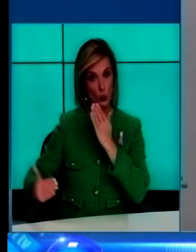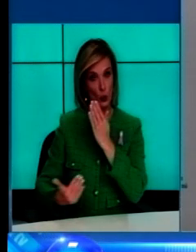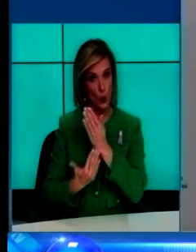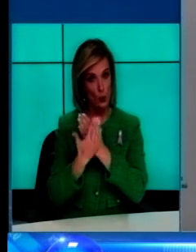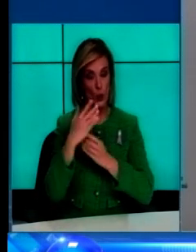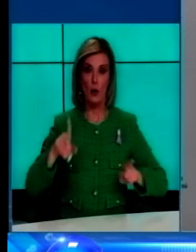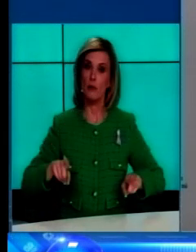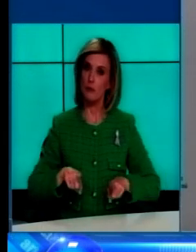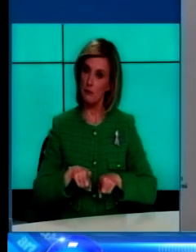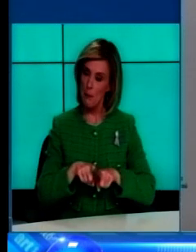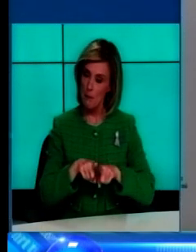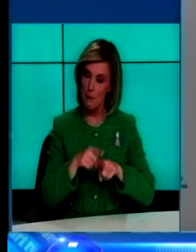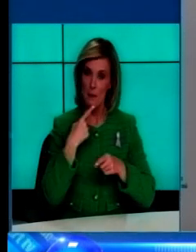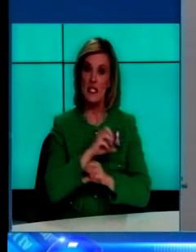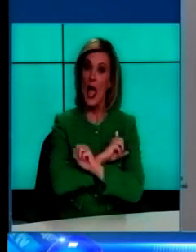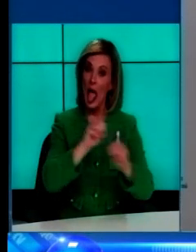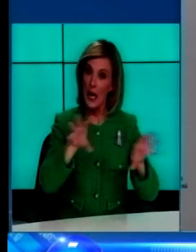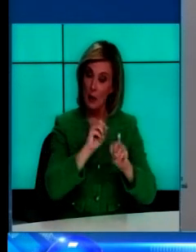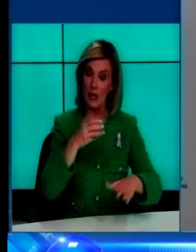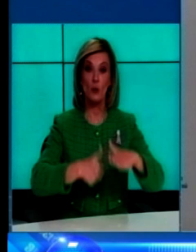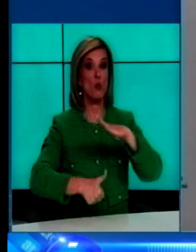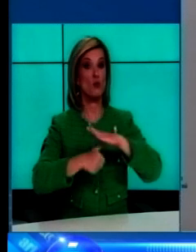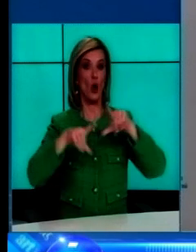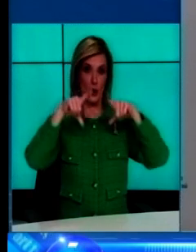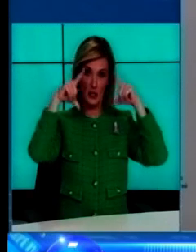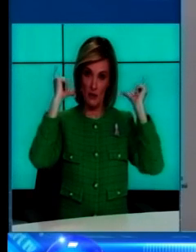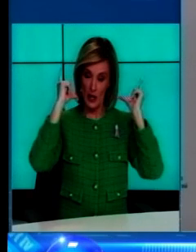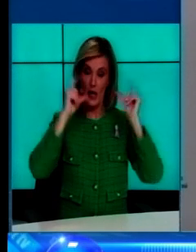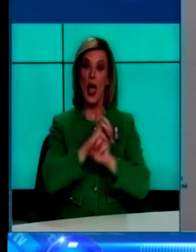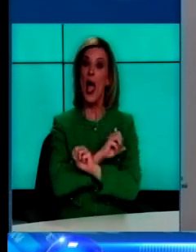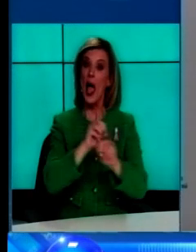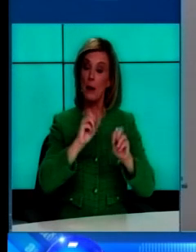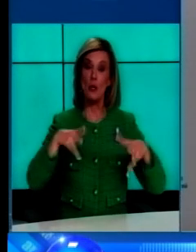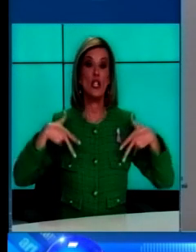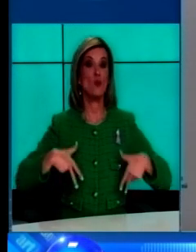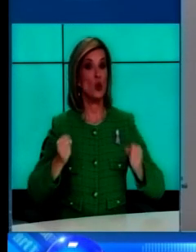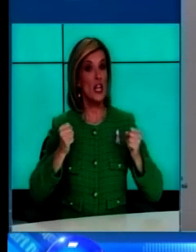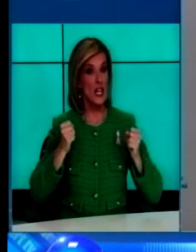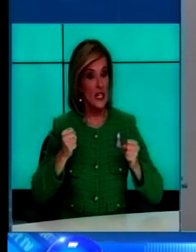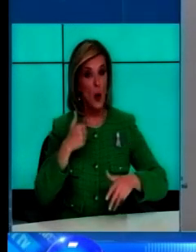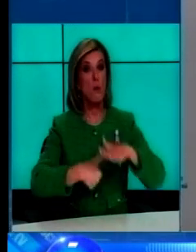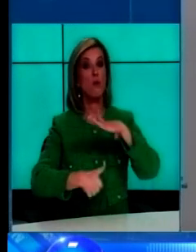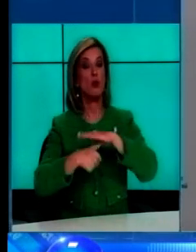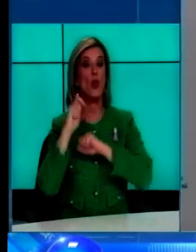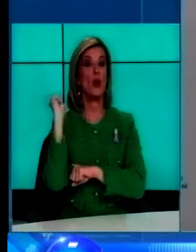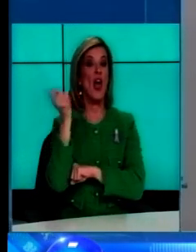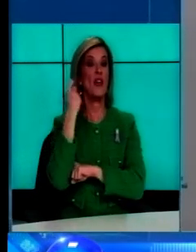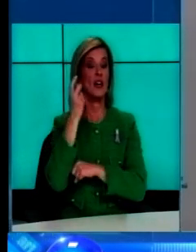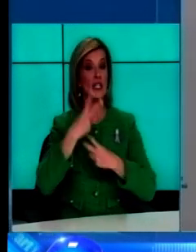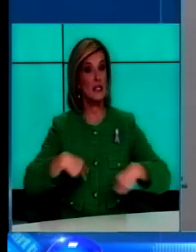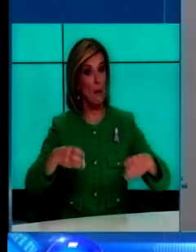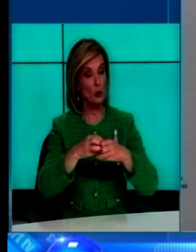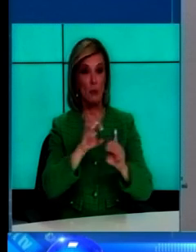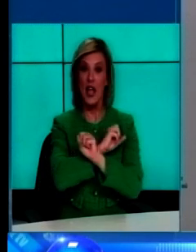της Κυβέρνησης και την Πολιτική Ηγεσία του Υπουργείου Υγείας, την Εθνική Επιτροπή Εμβολιασμών και την Πρόεδρο της Εθνικής Επιτροπής Εμβολιασμών,